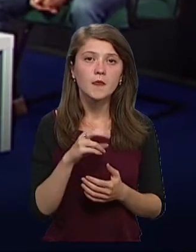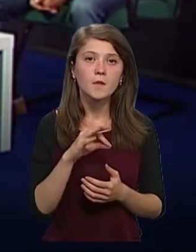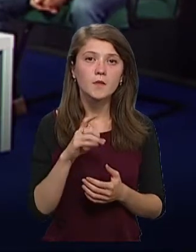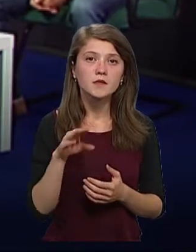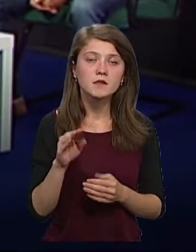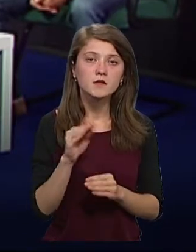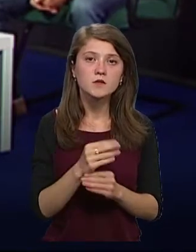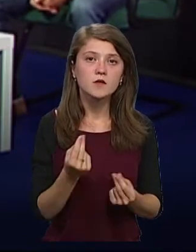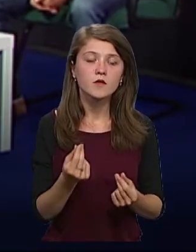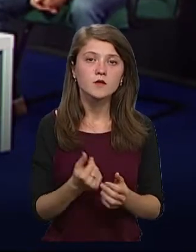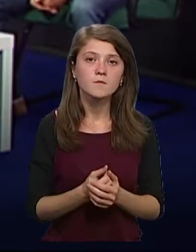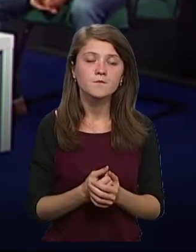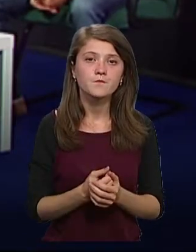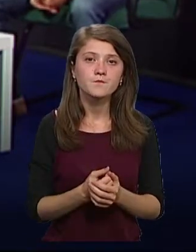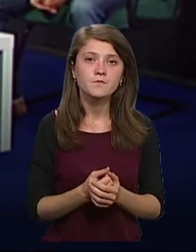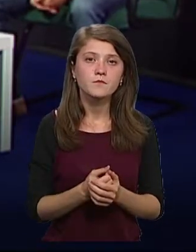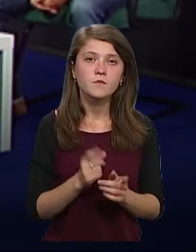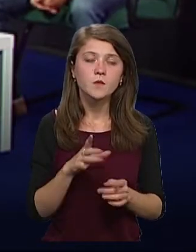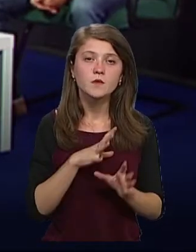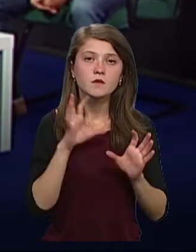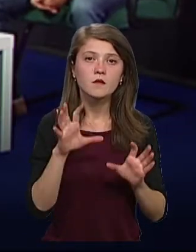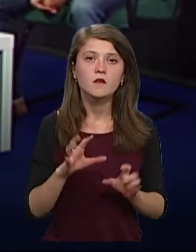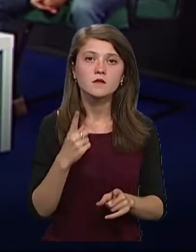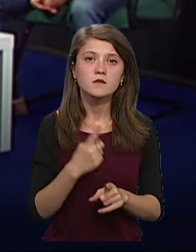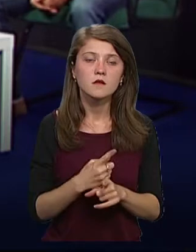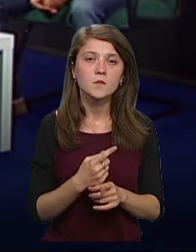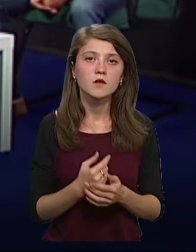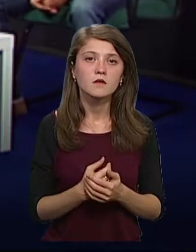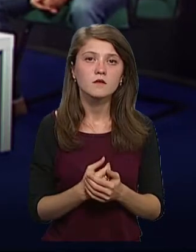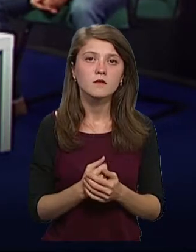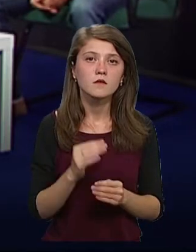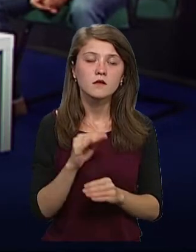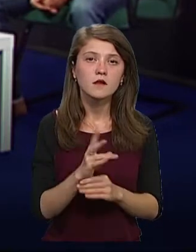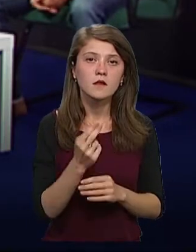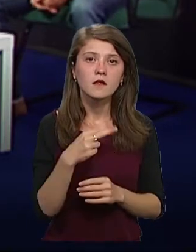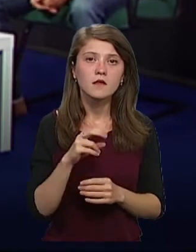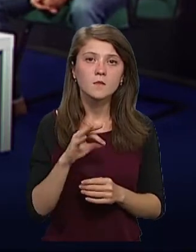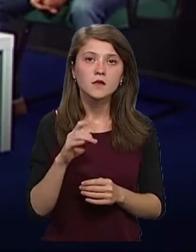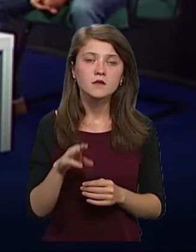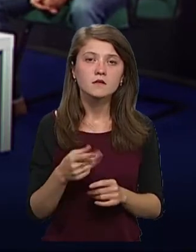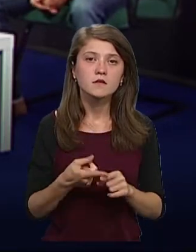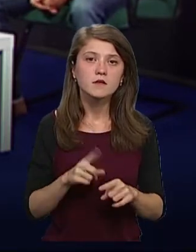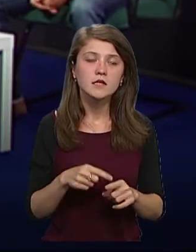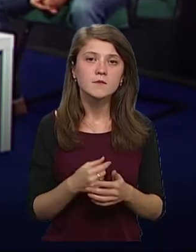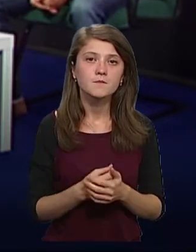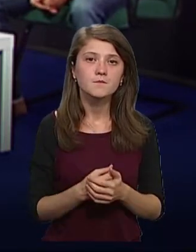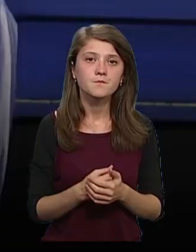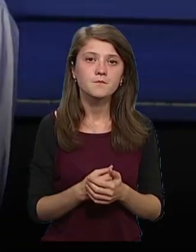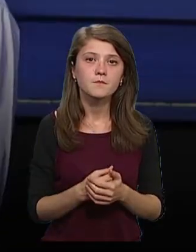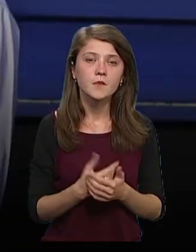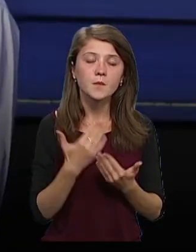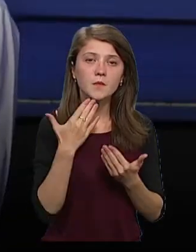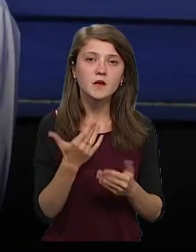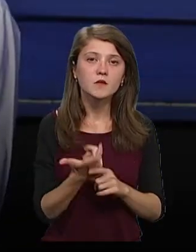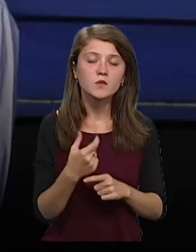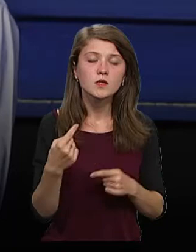кладуться кошти, то був прийнятий теж закон, щоб заборонити класне вложити на депозити, але тут ну, це питання дискусійне